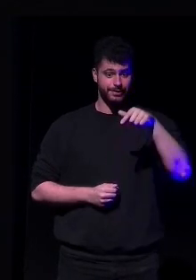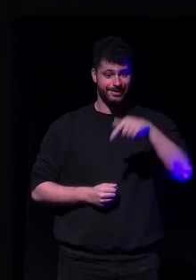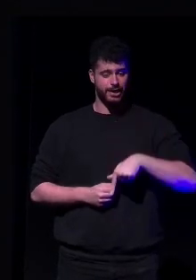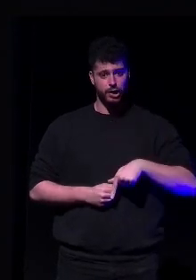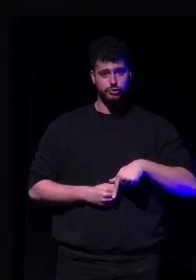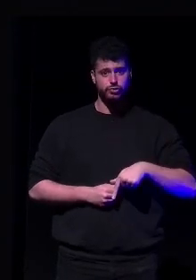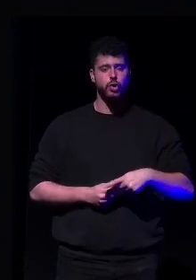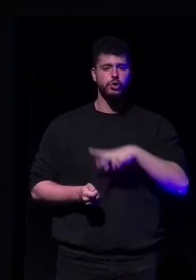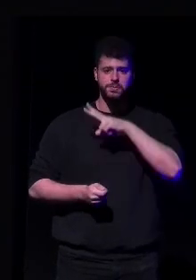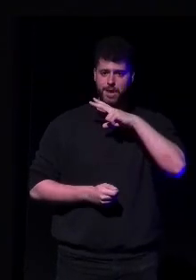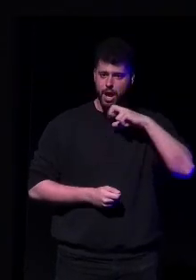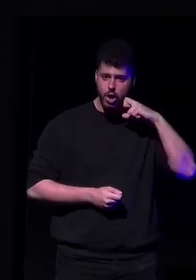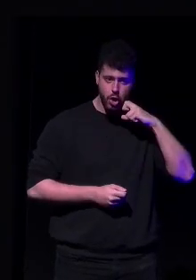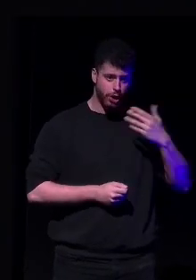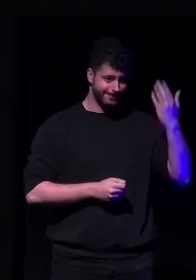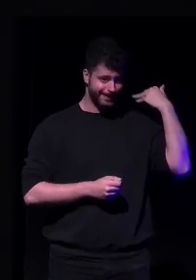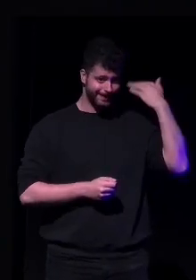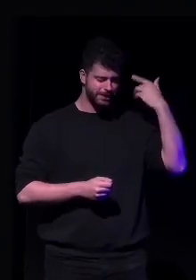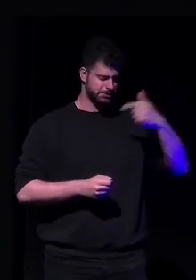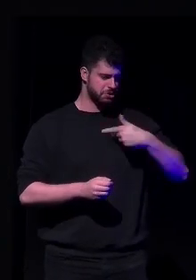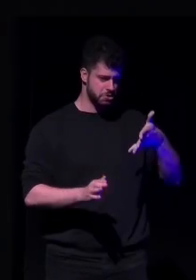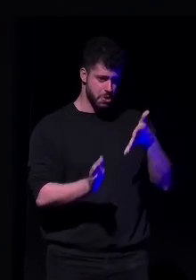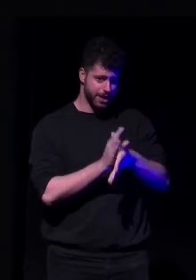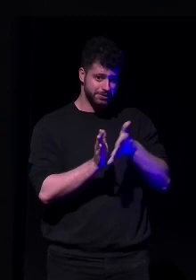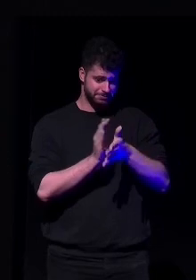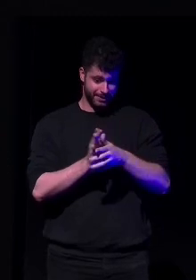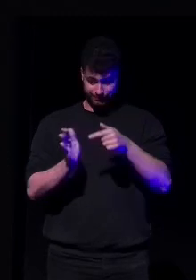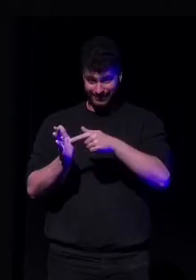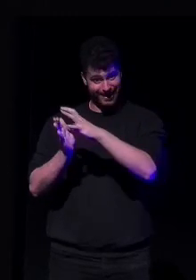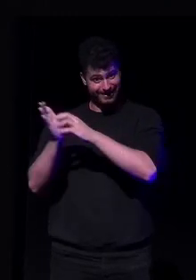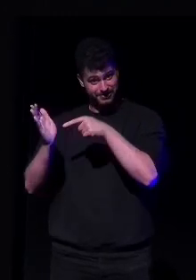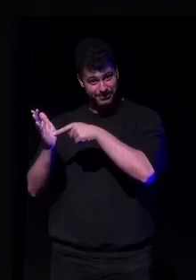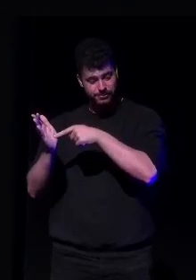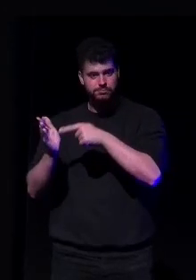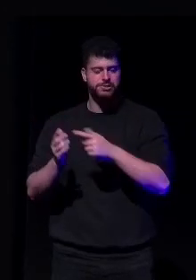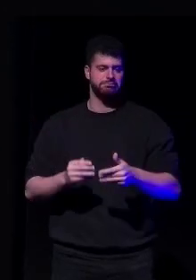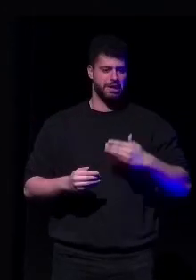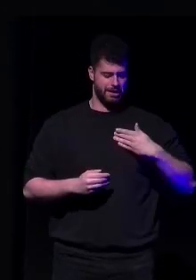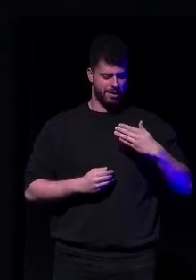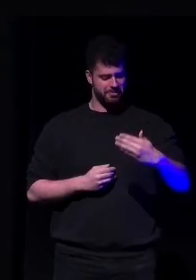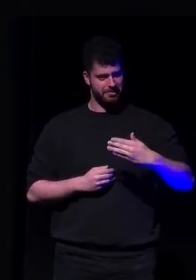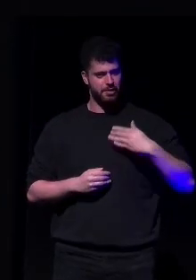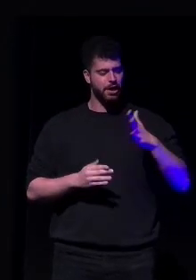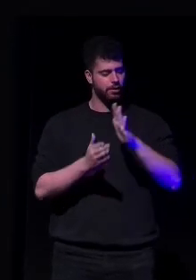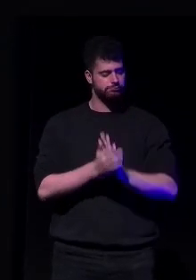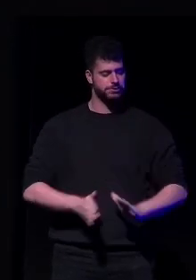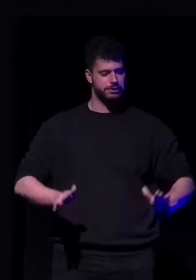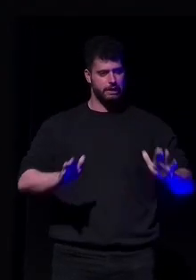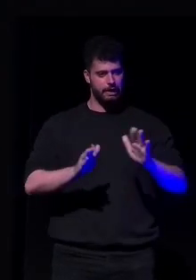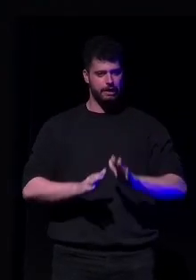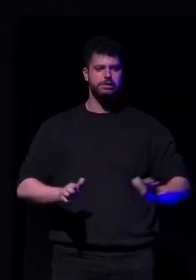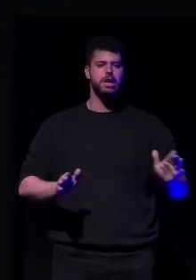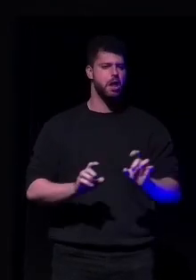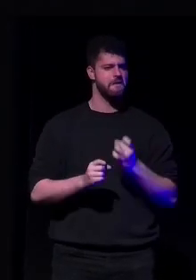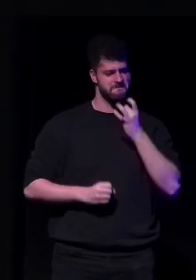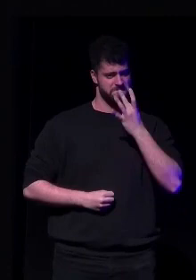valors que hi ha darrere i que són una mica els que he intentat també transmetre en aquest article, apropar-nos d'una manera tranquil·la, d'una manera